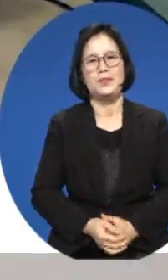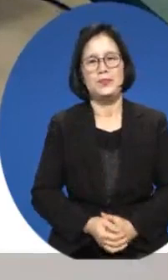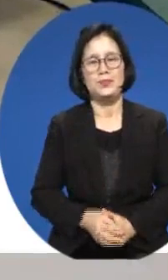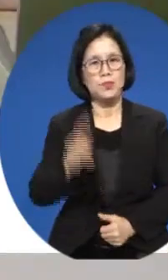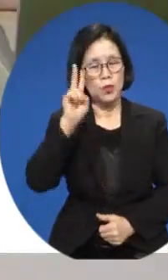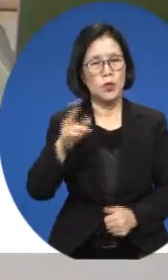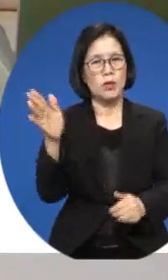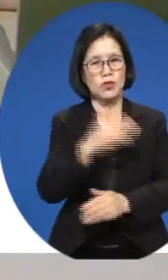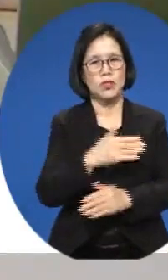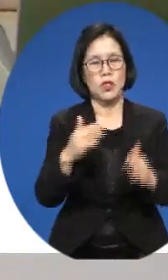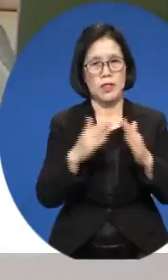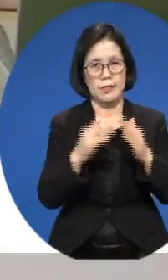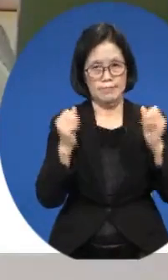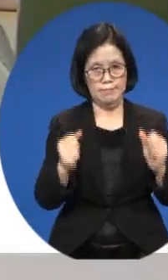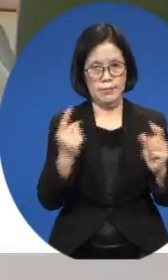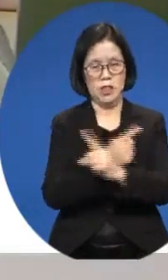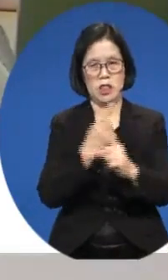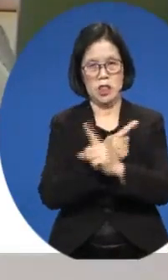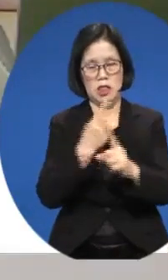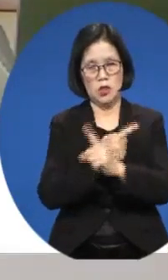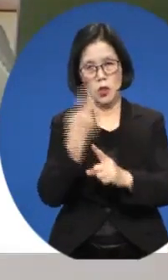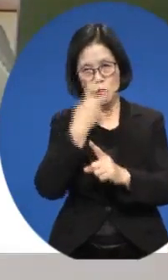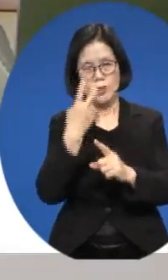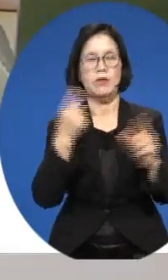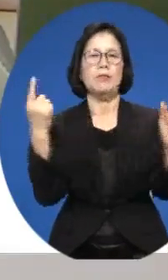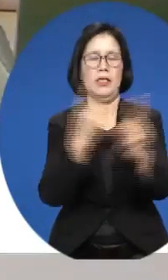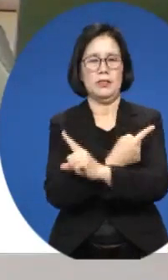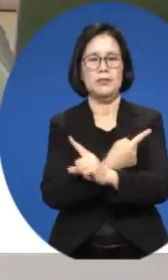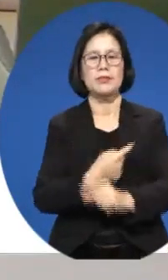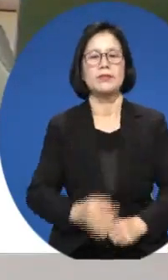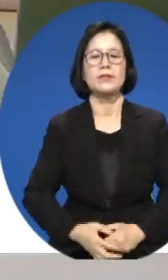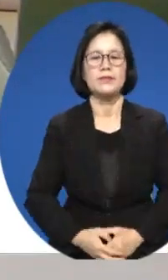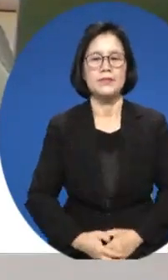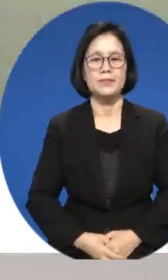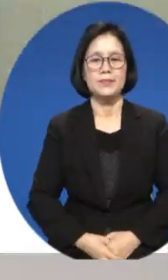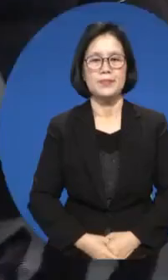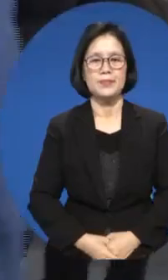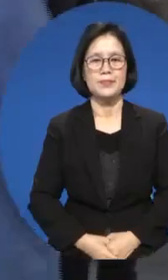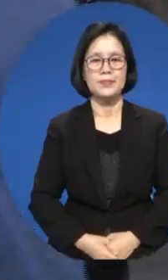모레부터는 재택치료 모니터링이 바뀝니다. 첫 소식 김대희 기자입니다.